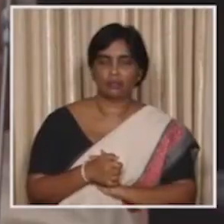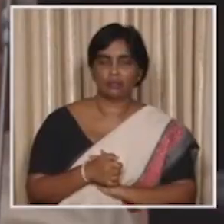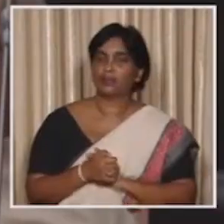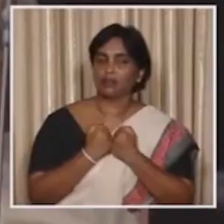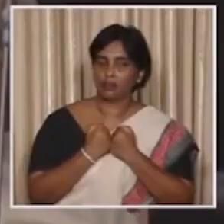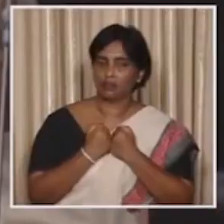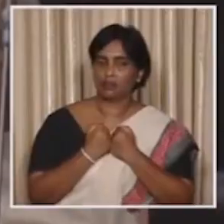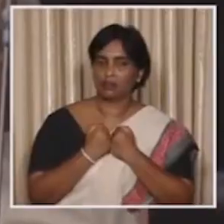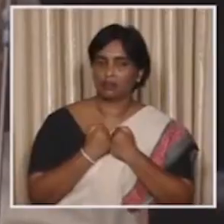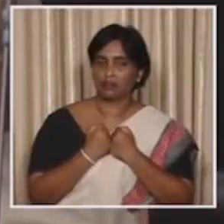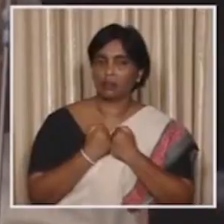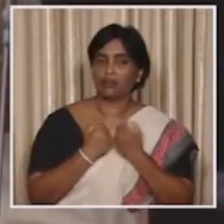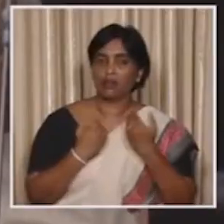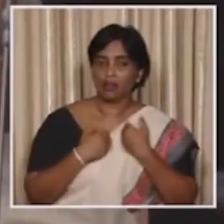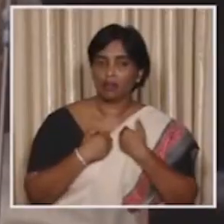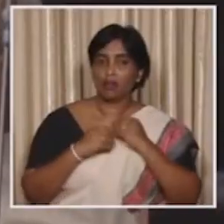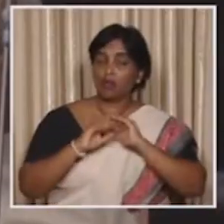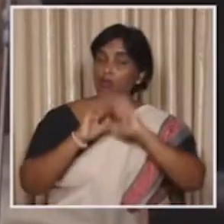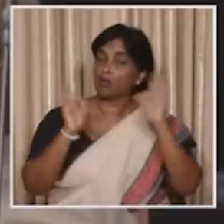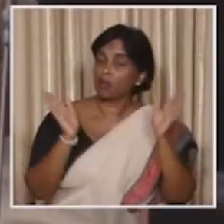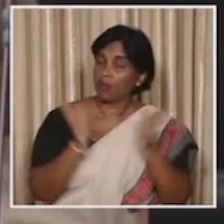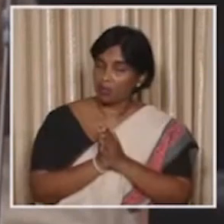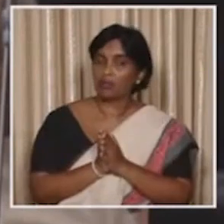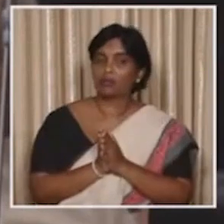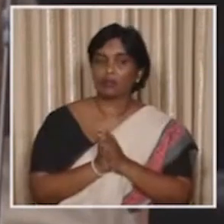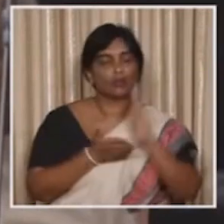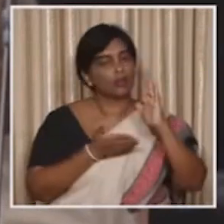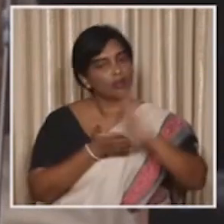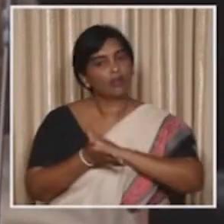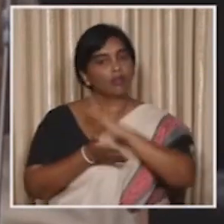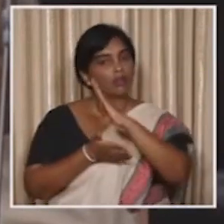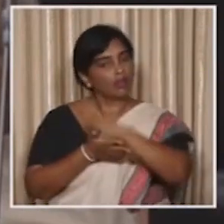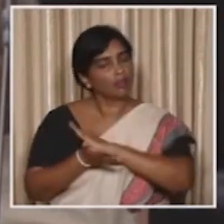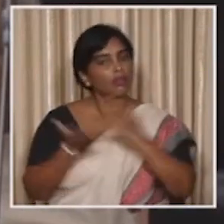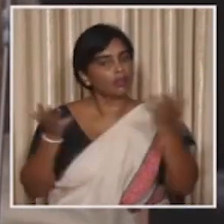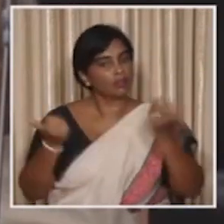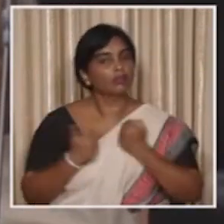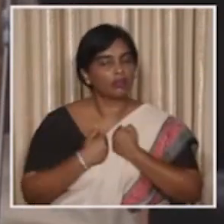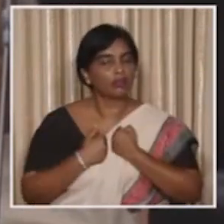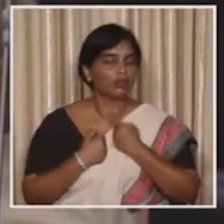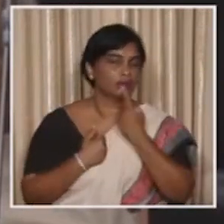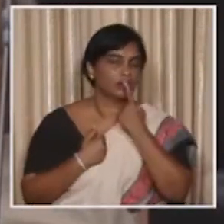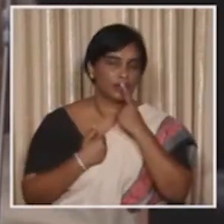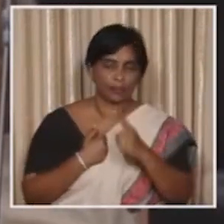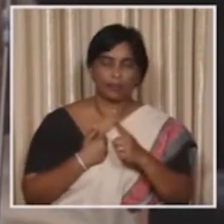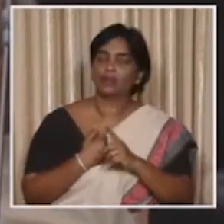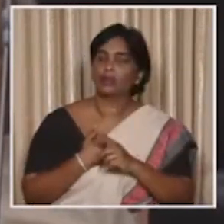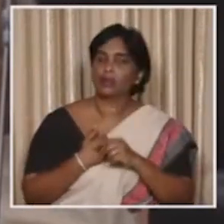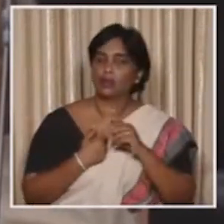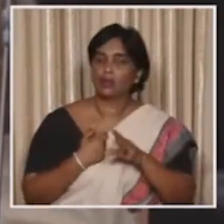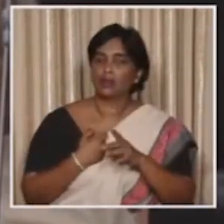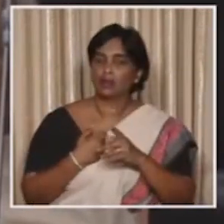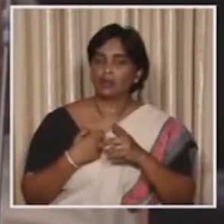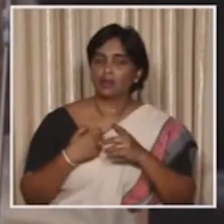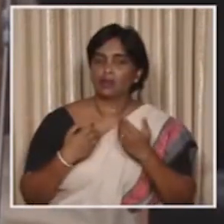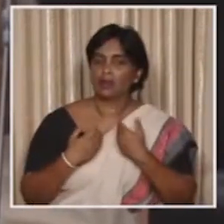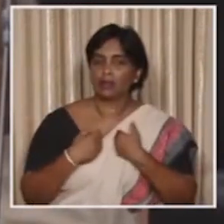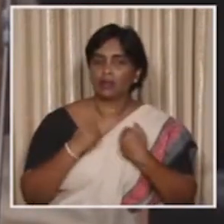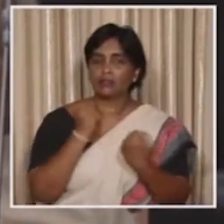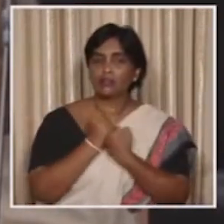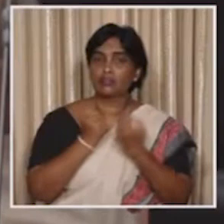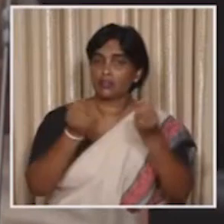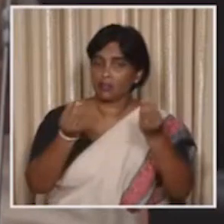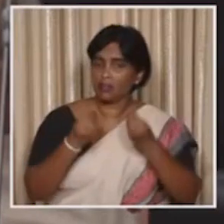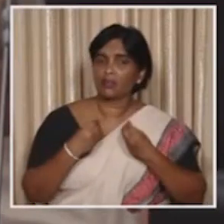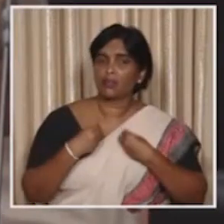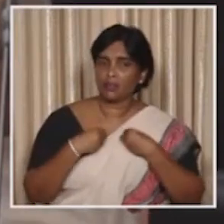ඒක බාරගත්තා එතකොට මං හැම එක්කෙනාගෙන්ම සහයෝගය ඉල්ලුවා මේක ඇදලා ගන්න ඉතින් පබ්ලික් ට්‍රස්ට් කියන්නේ මට සහයෝගය දෙන්න